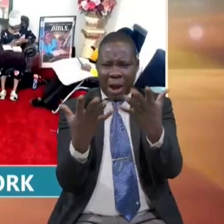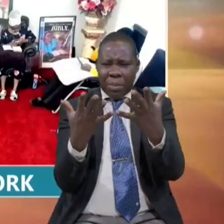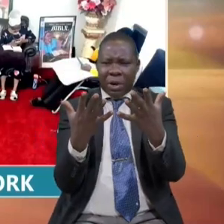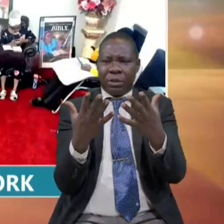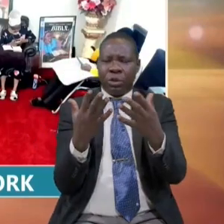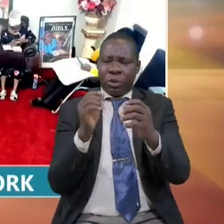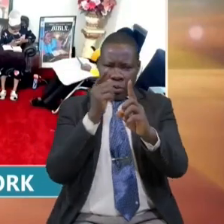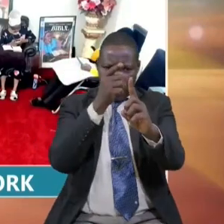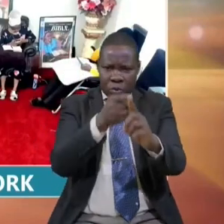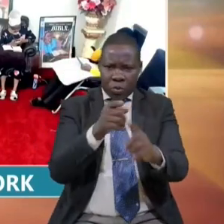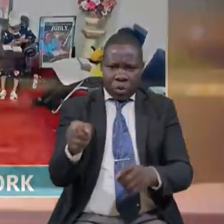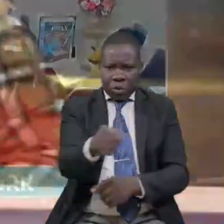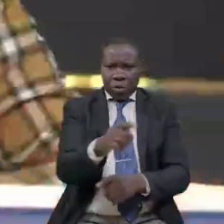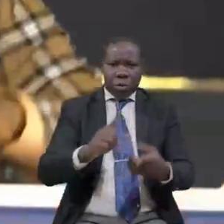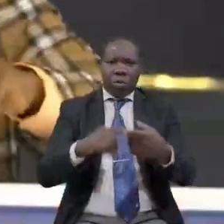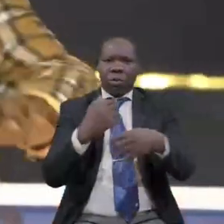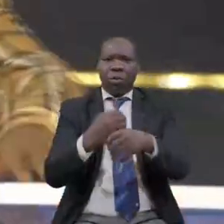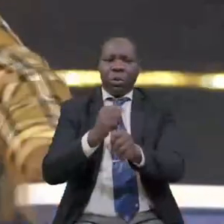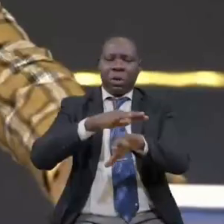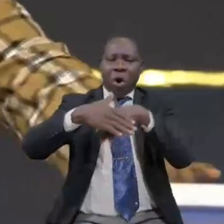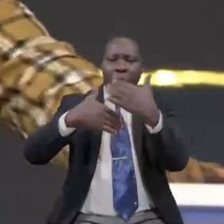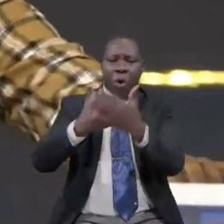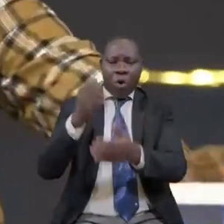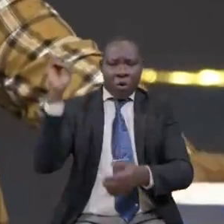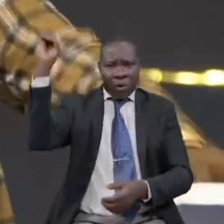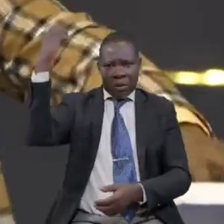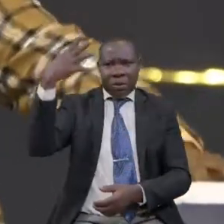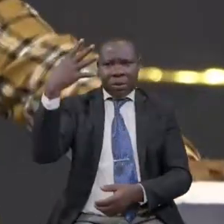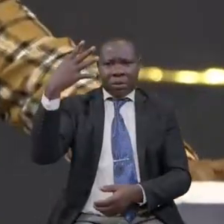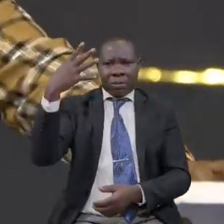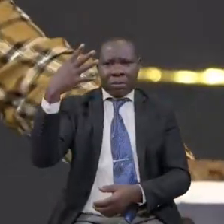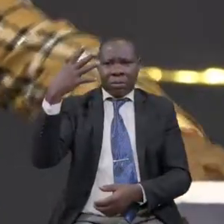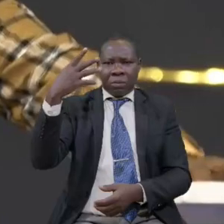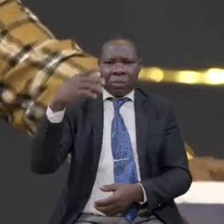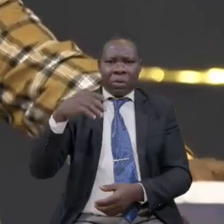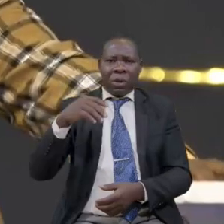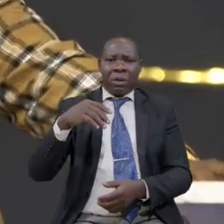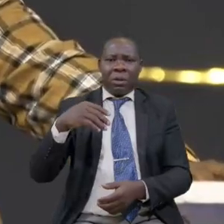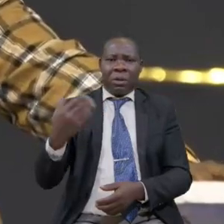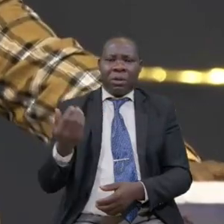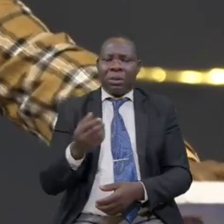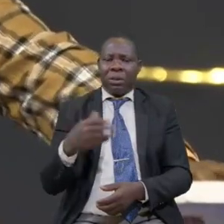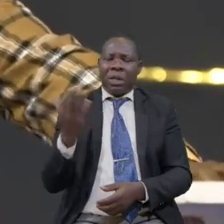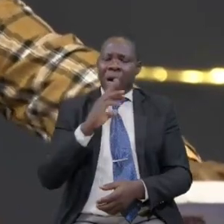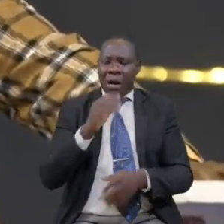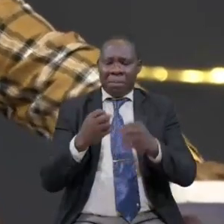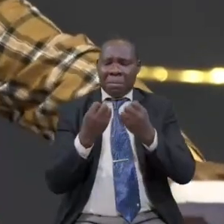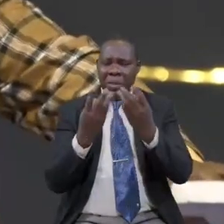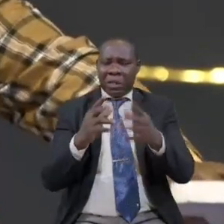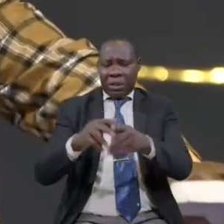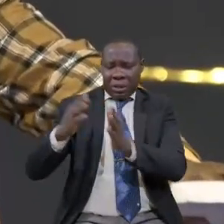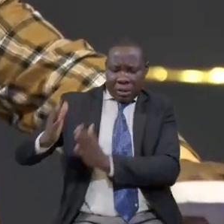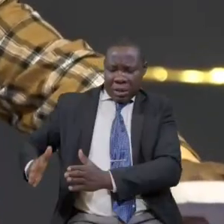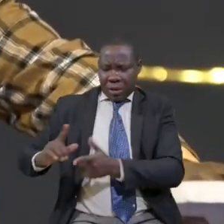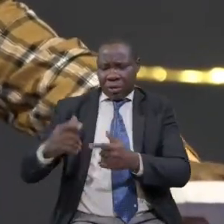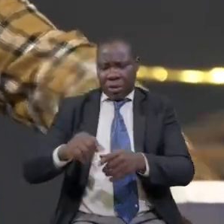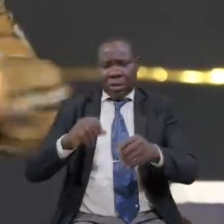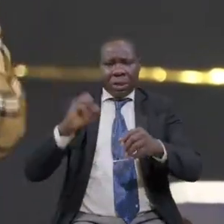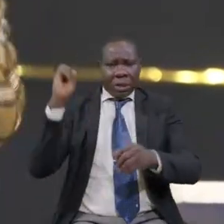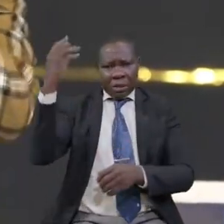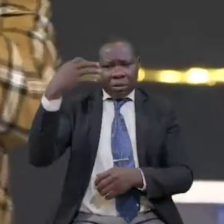grâces. Il peut vous combler de toutes grâces, les multiples grâces de